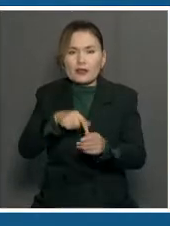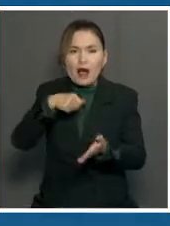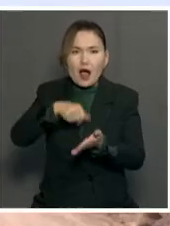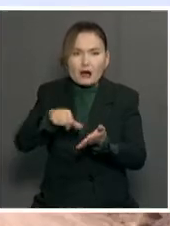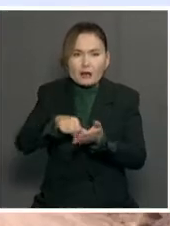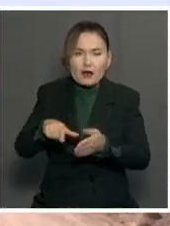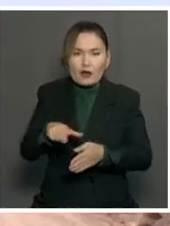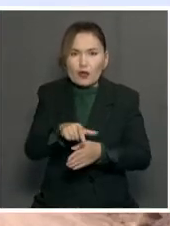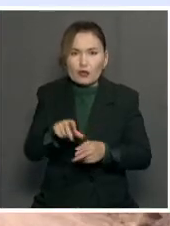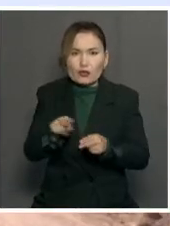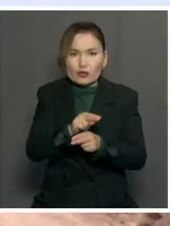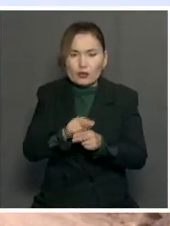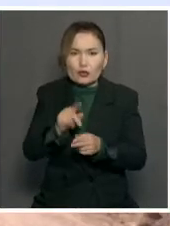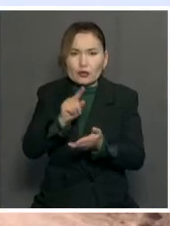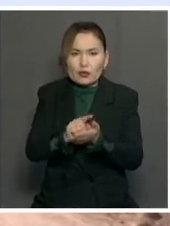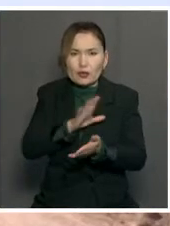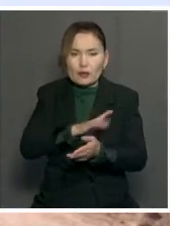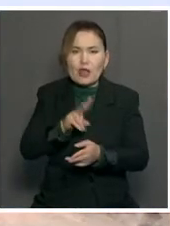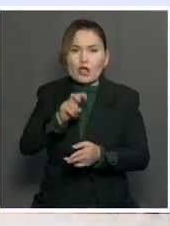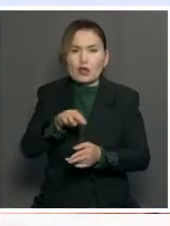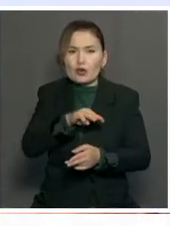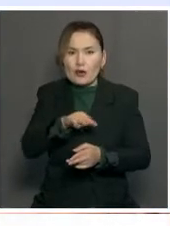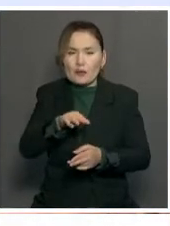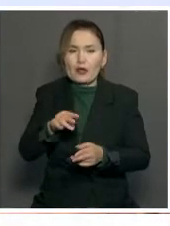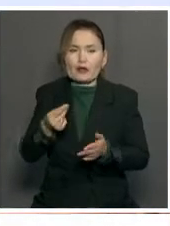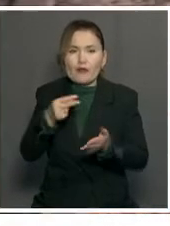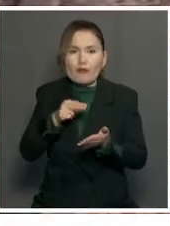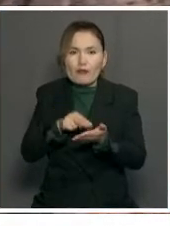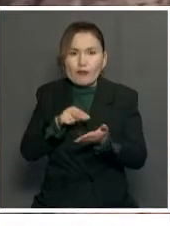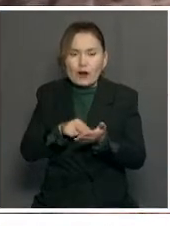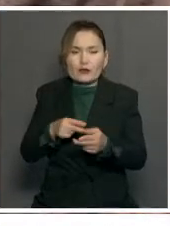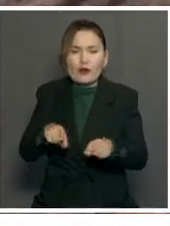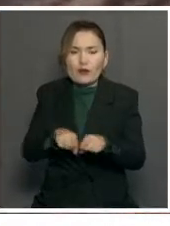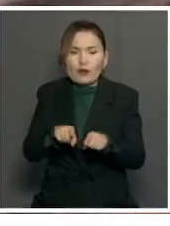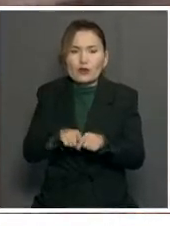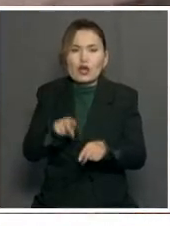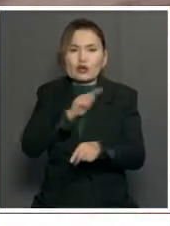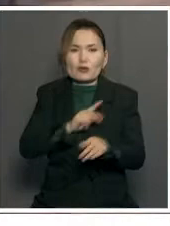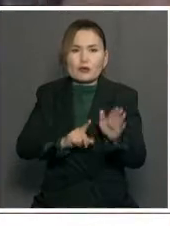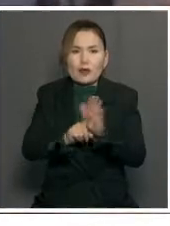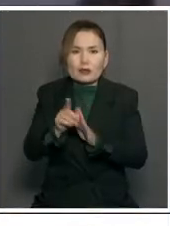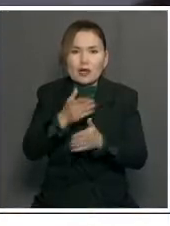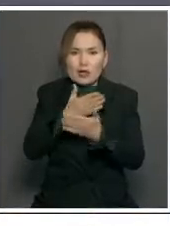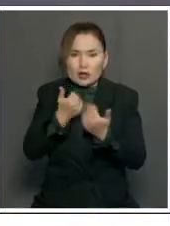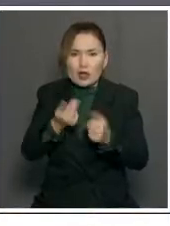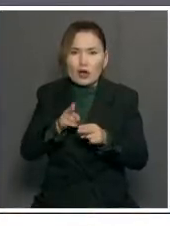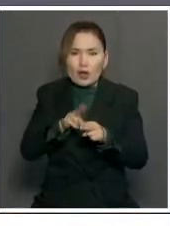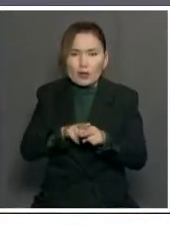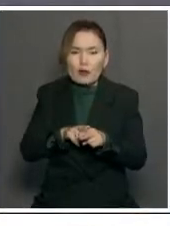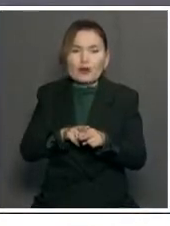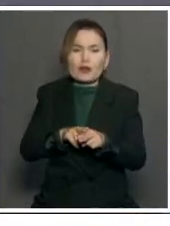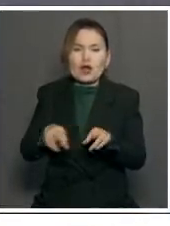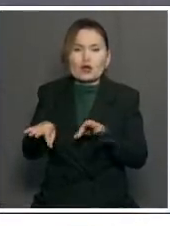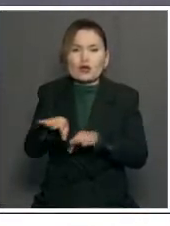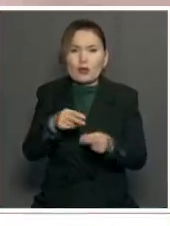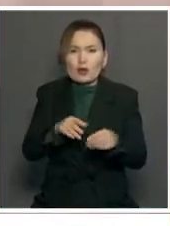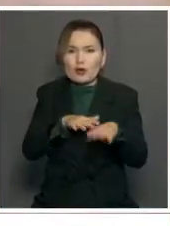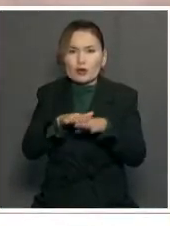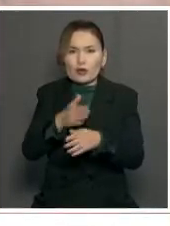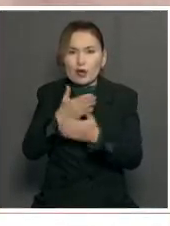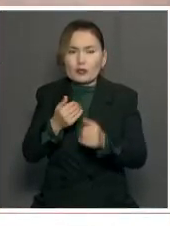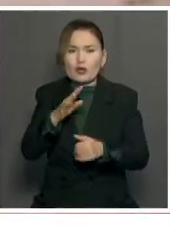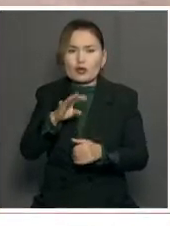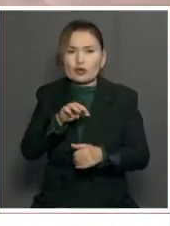қазір 4 миллиард 200 миллионға бағаланған жұмыс басталмай жатып тұралап қалды. Оған жобадағы кемшіліктер себеп. Әзірге 400 миллион